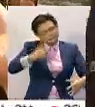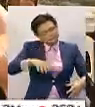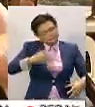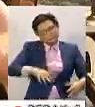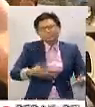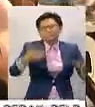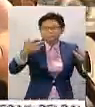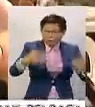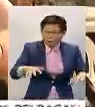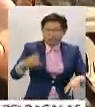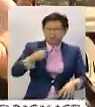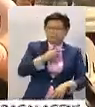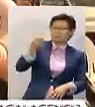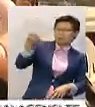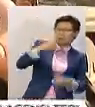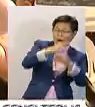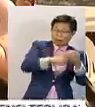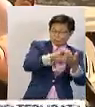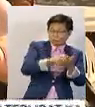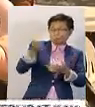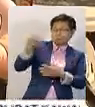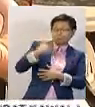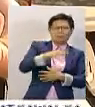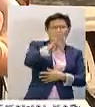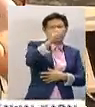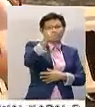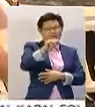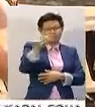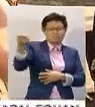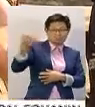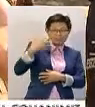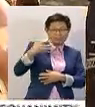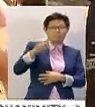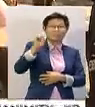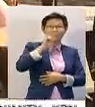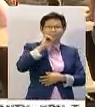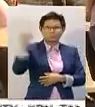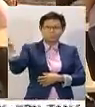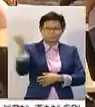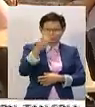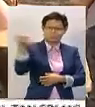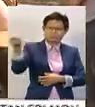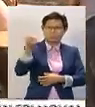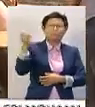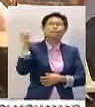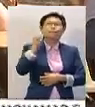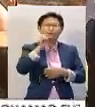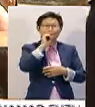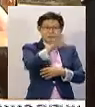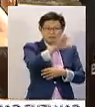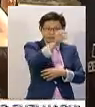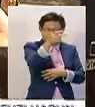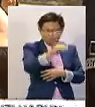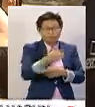Sebaik saja kita dimaklumkan berkenaan isu ini, pihak FAM dah dimaklumkan dan mereka terus buat laporan kepada